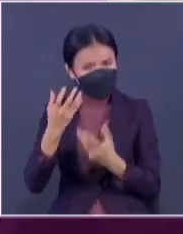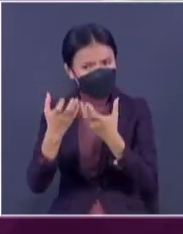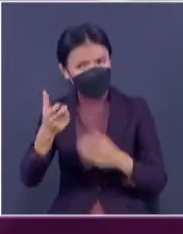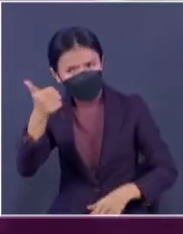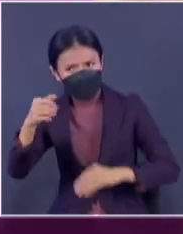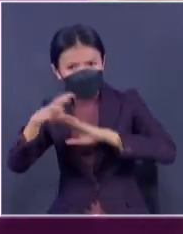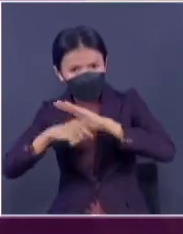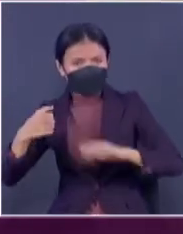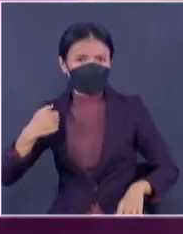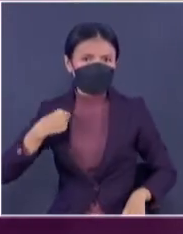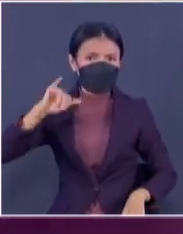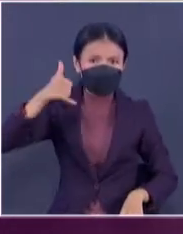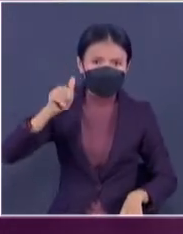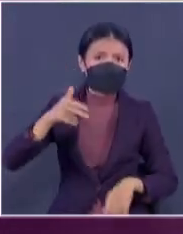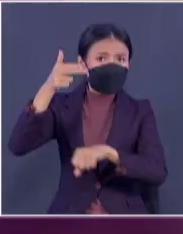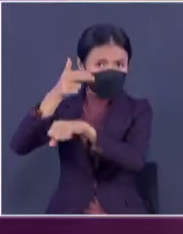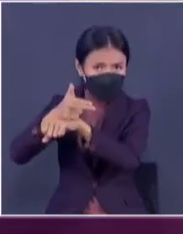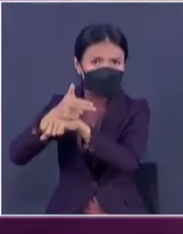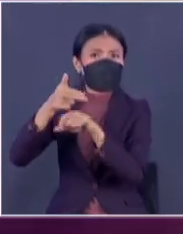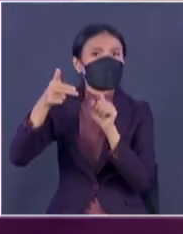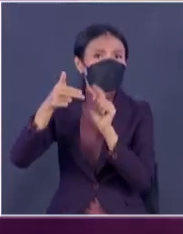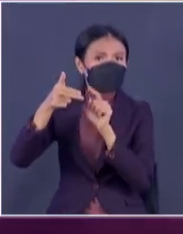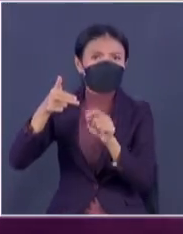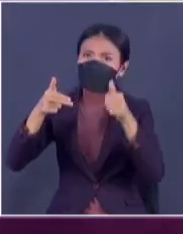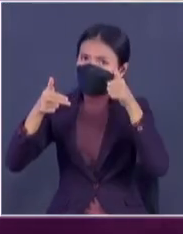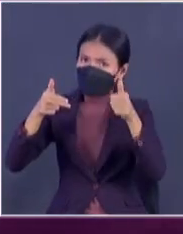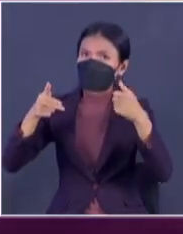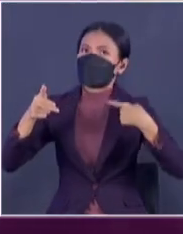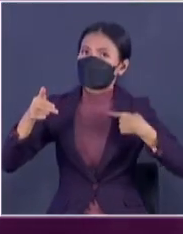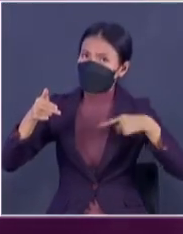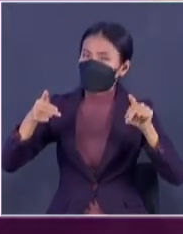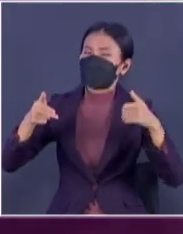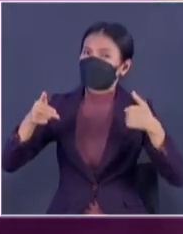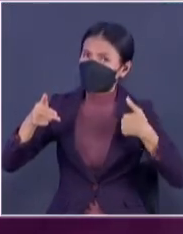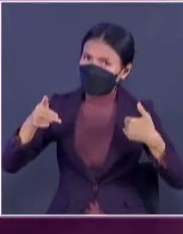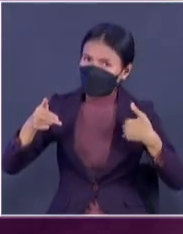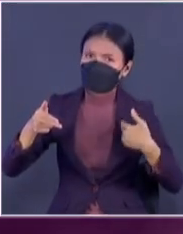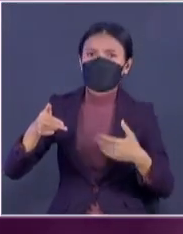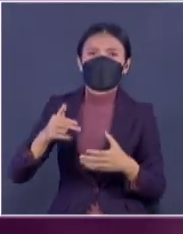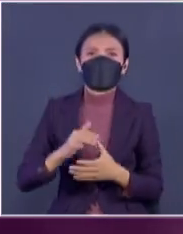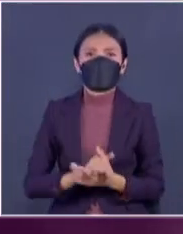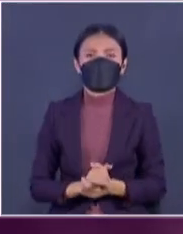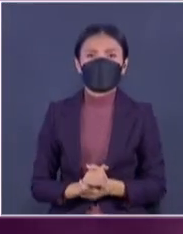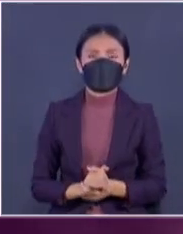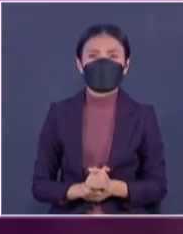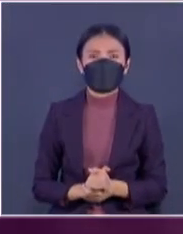ลยคิดว่ากล้องวงจรปิดนี้อาจจะมีประโยชน์กับคนที่เขาโดนขโมยของที่มีค่ามากก